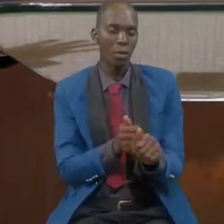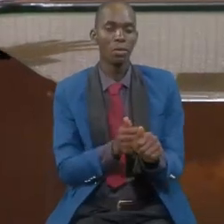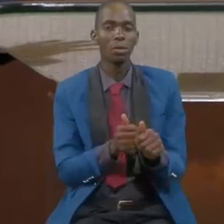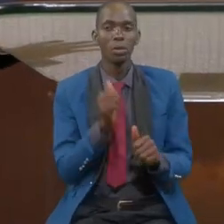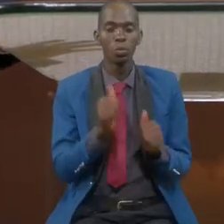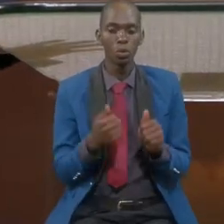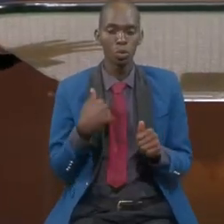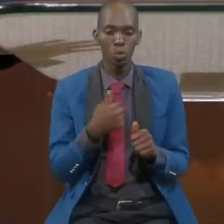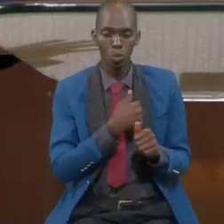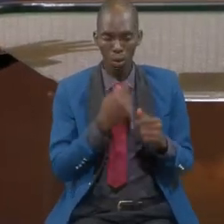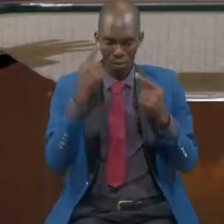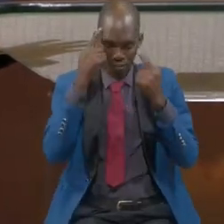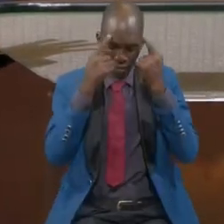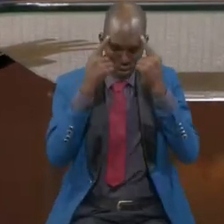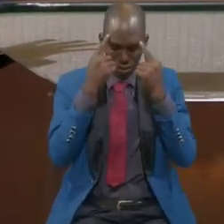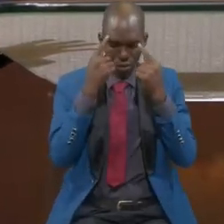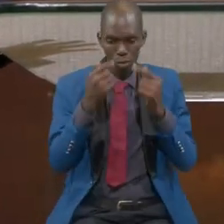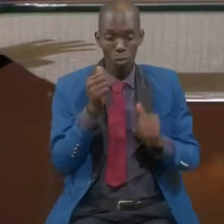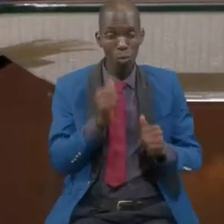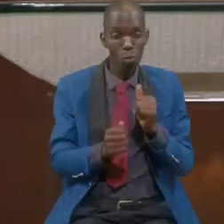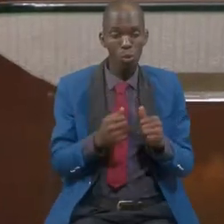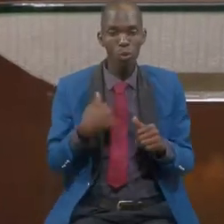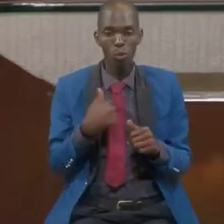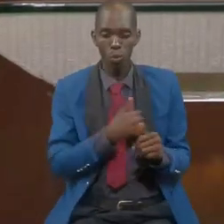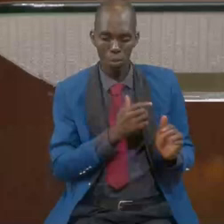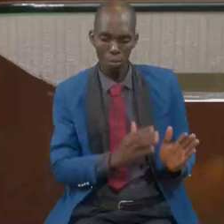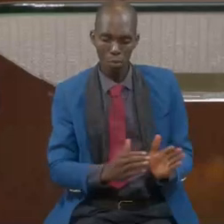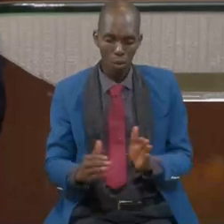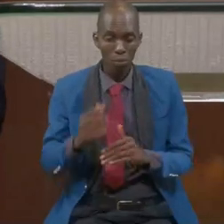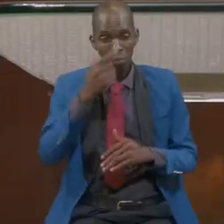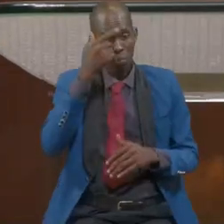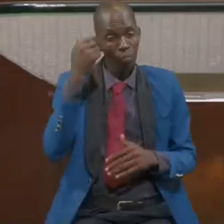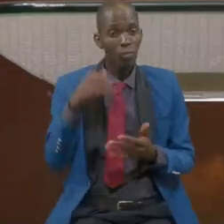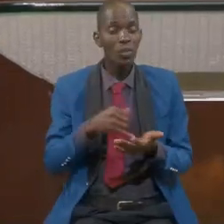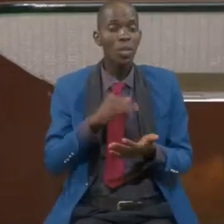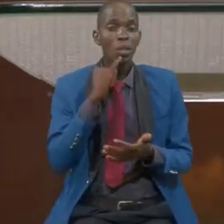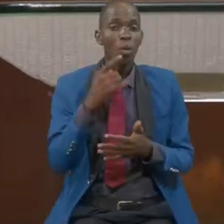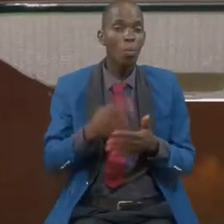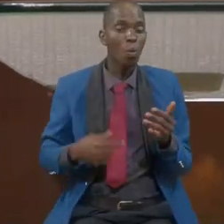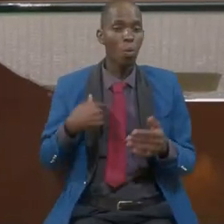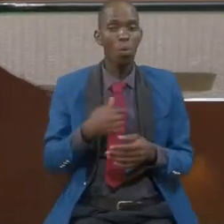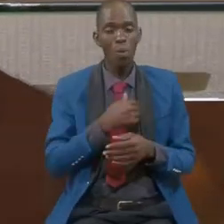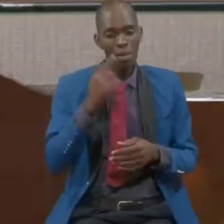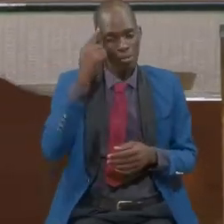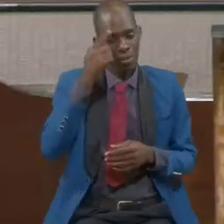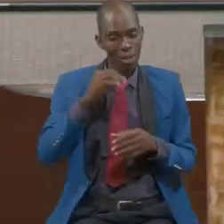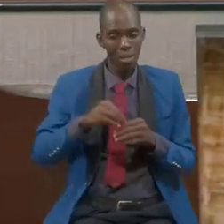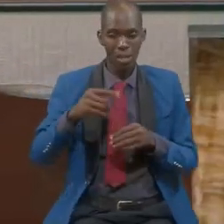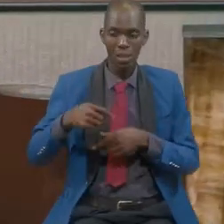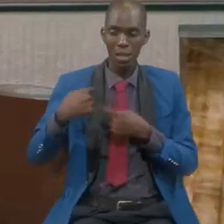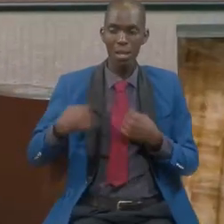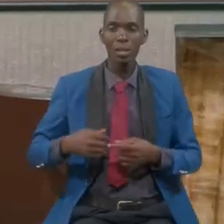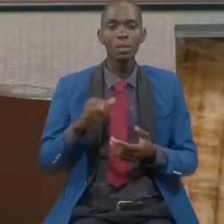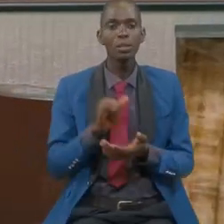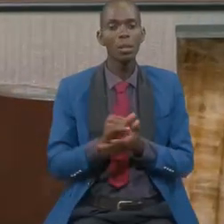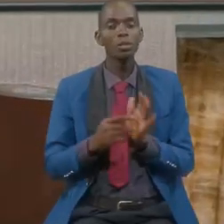par laquelle nous vivons, la loi d'amour par laquelle nous planifions. Parce que c'est ce que nous